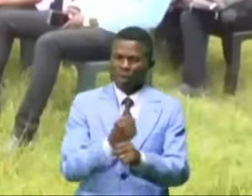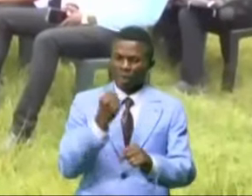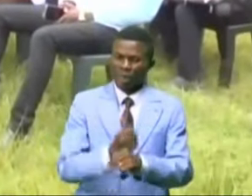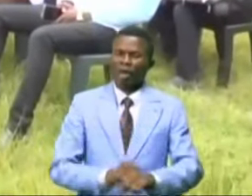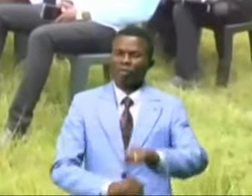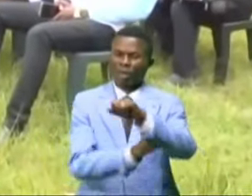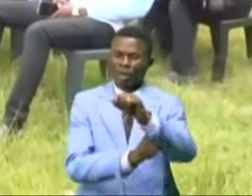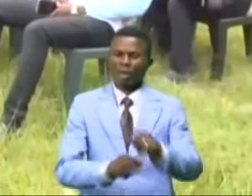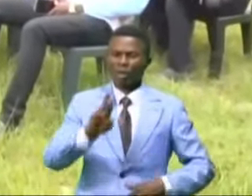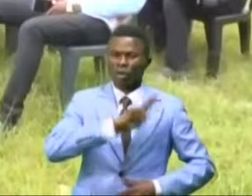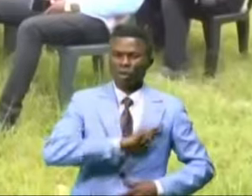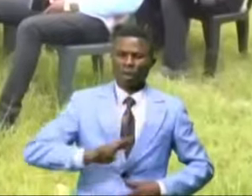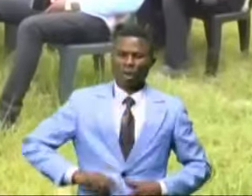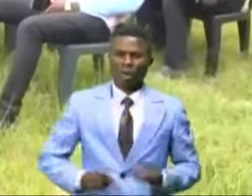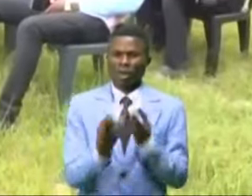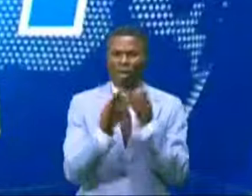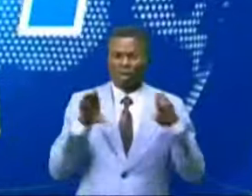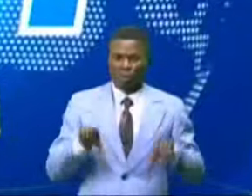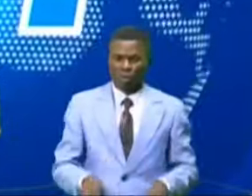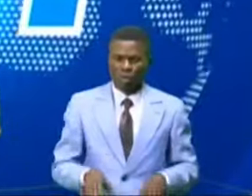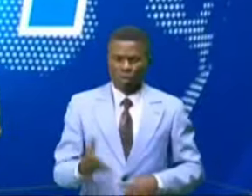République démocratique du Congo.